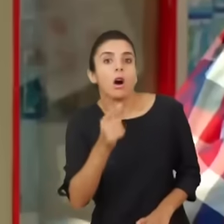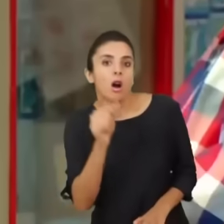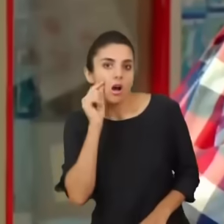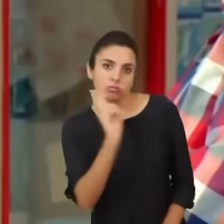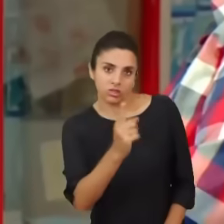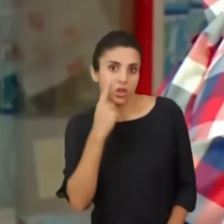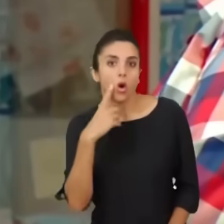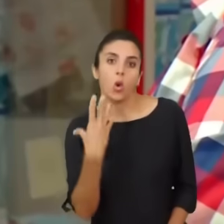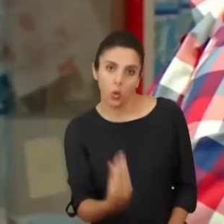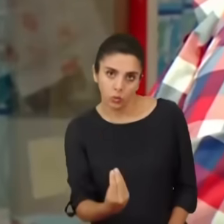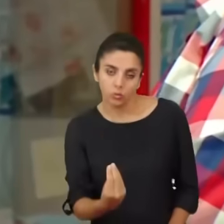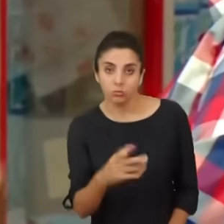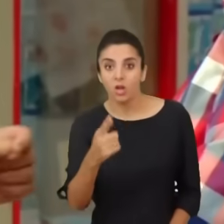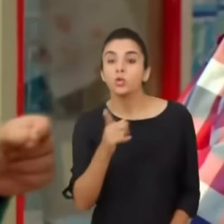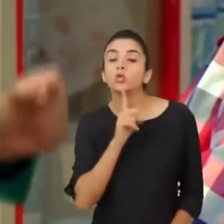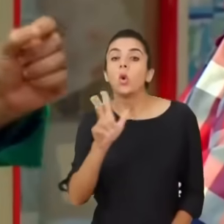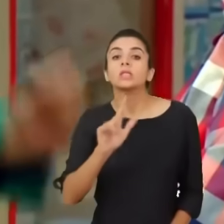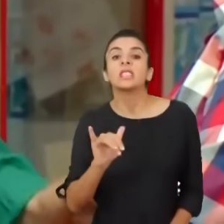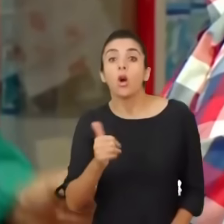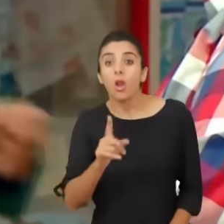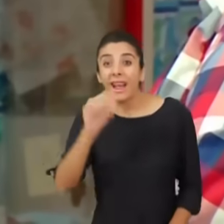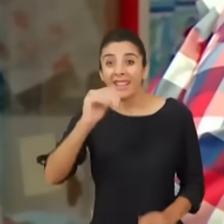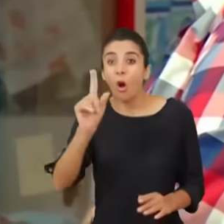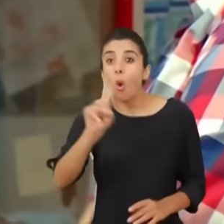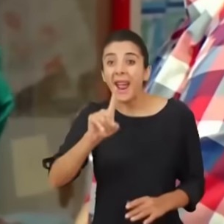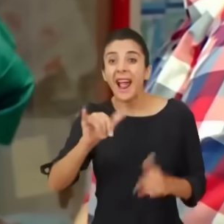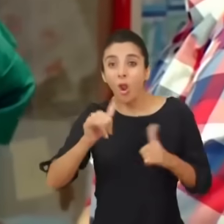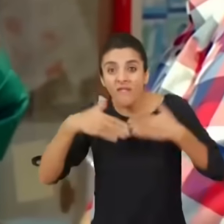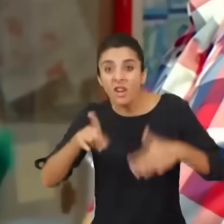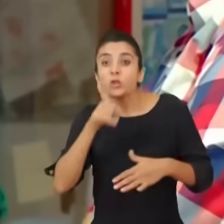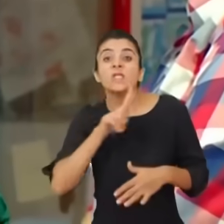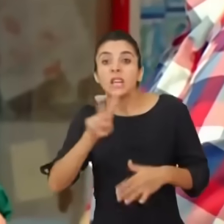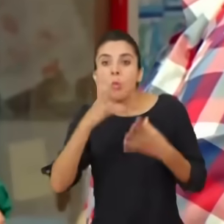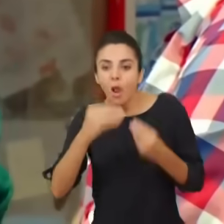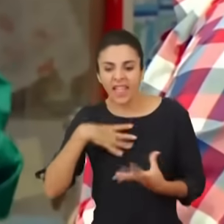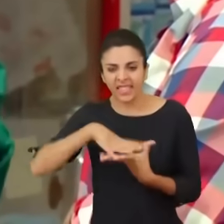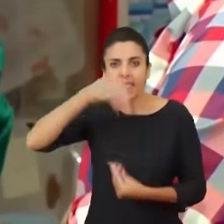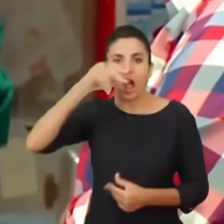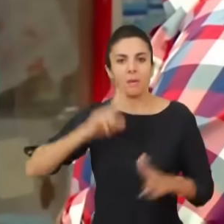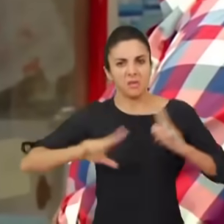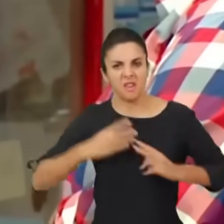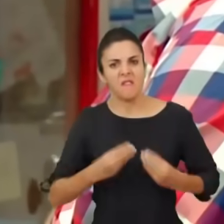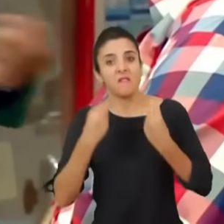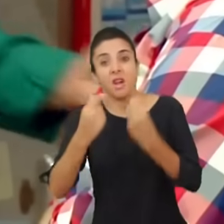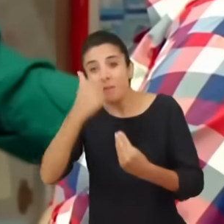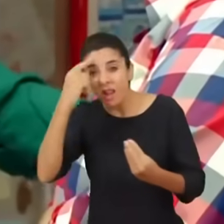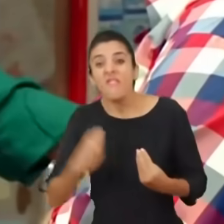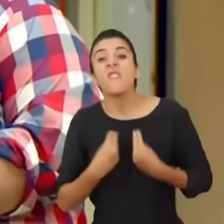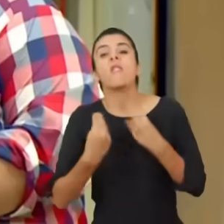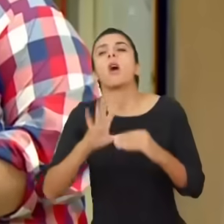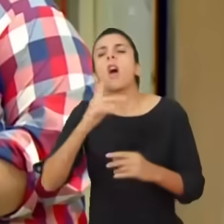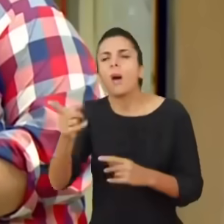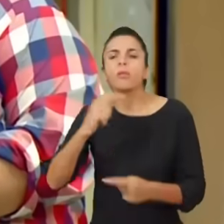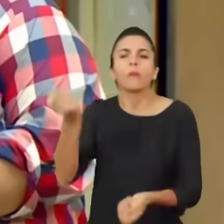gördün mü? 130 kilo kardeşim. 120'ye düş, ben sana takım elbise alacağım. Almasam da kasap bahtiyar demesinler